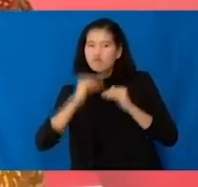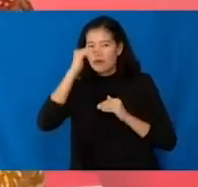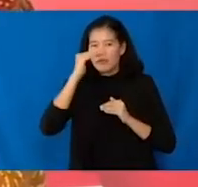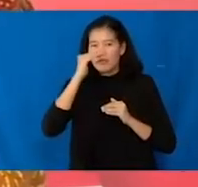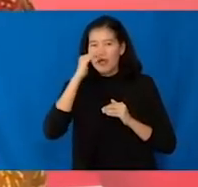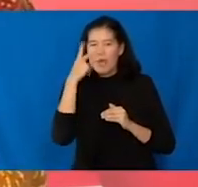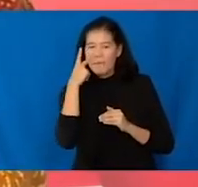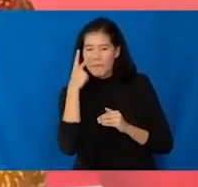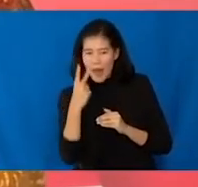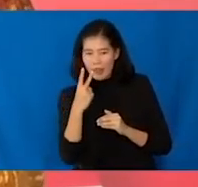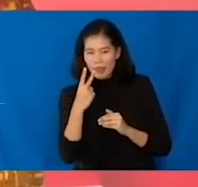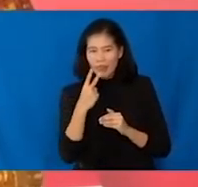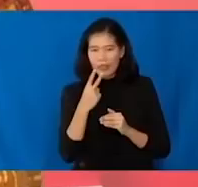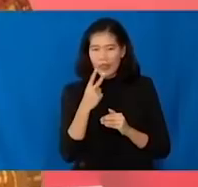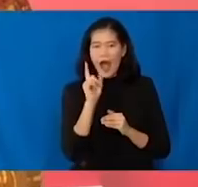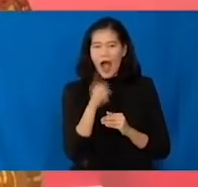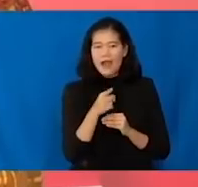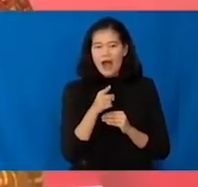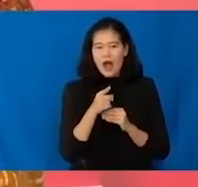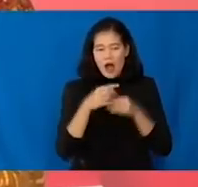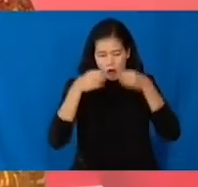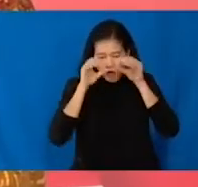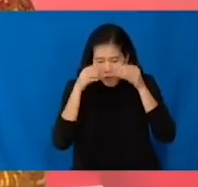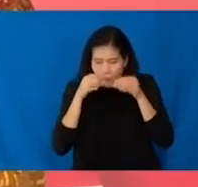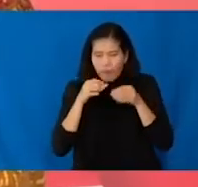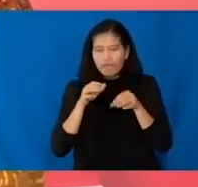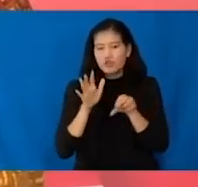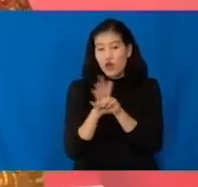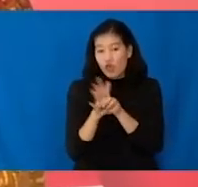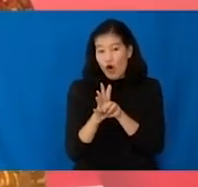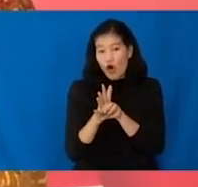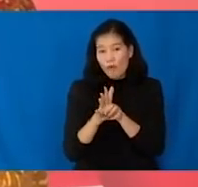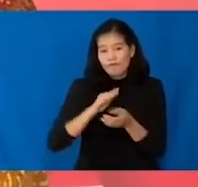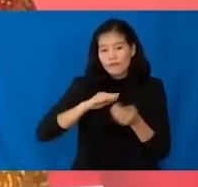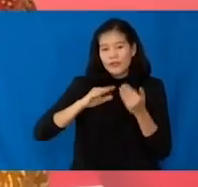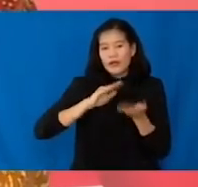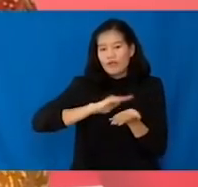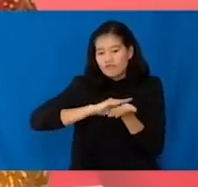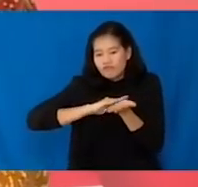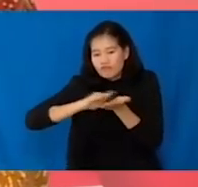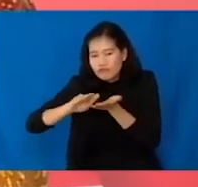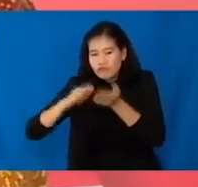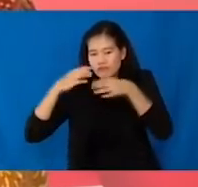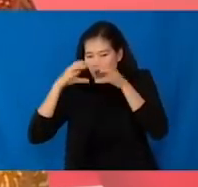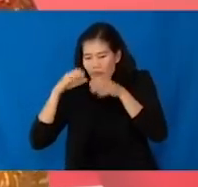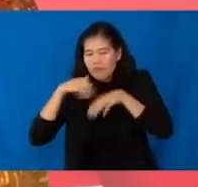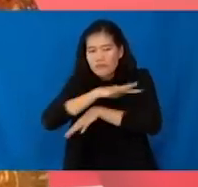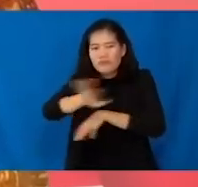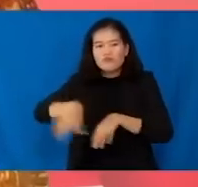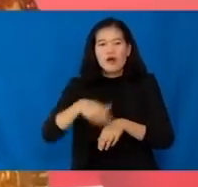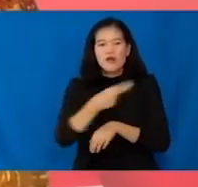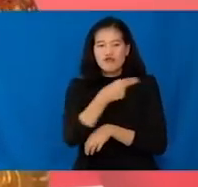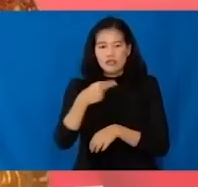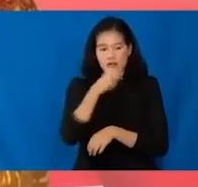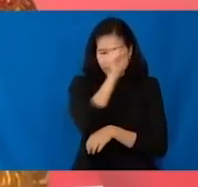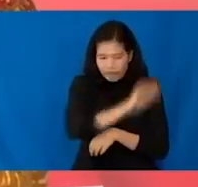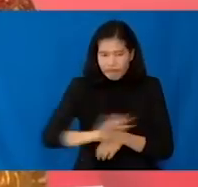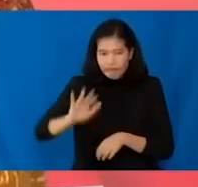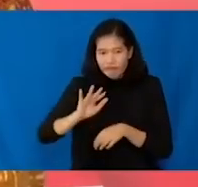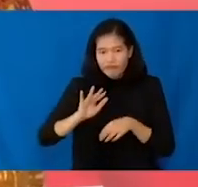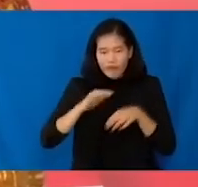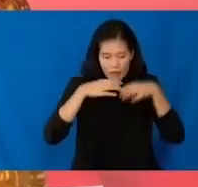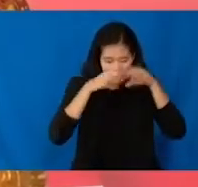spesimen sampel yang dikirimkan ke 34 laboratorium di seluruh Indonesia yang